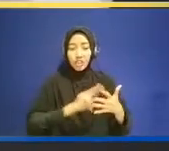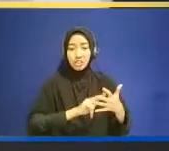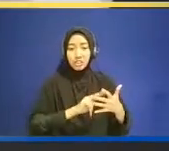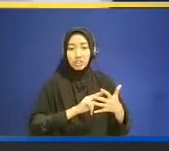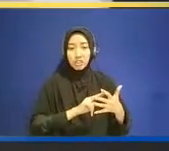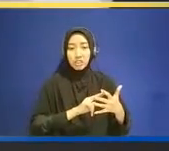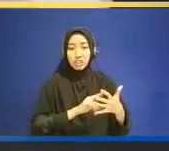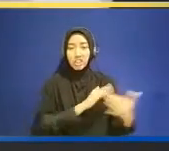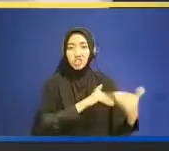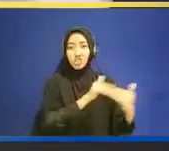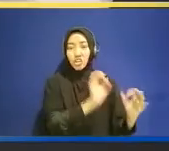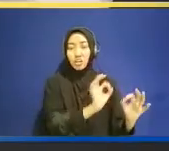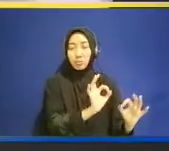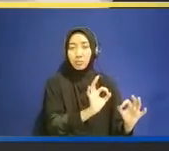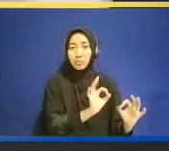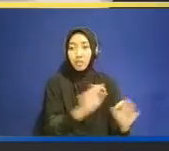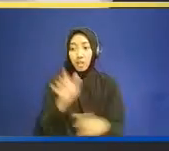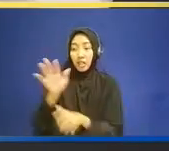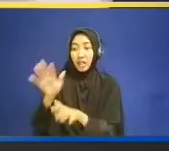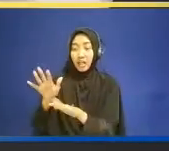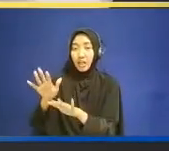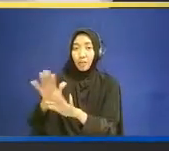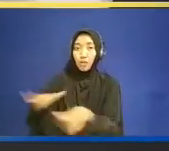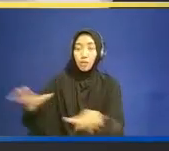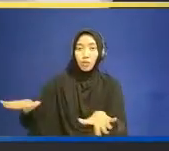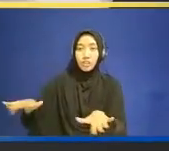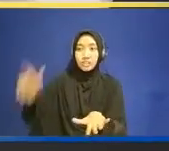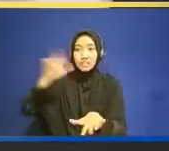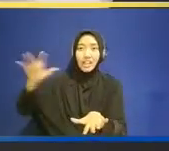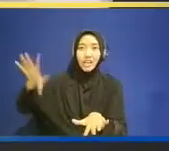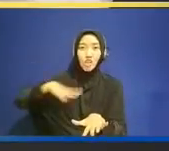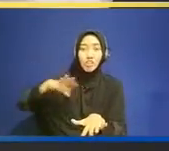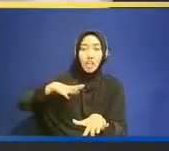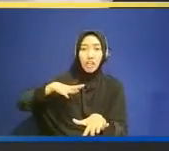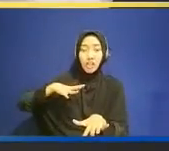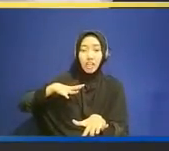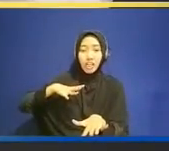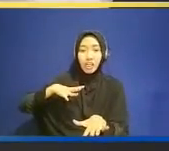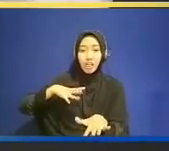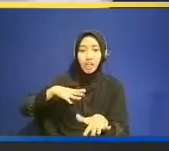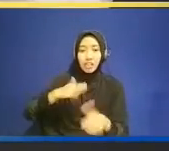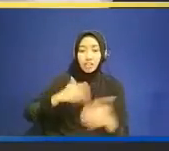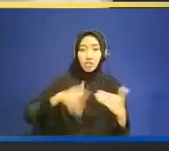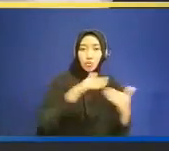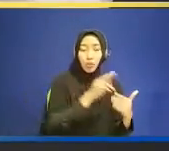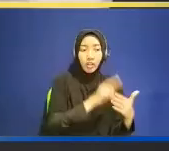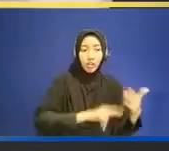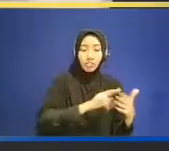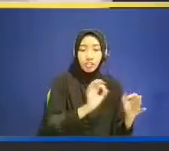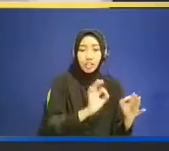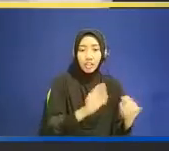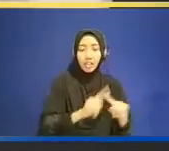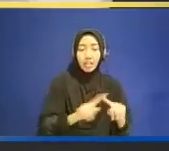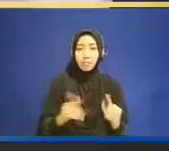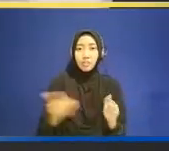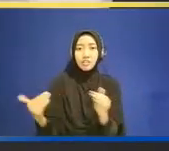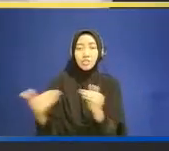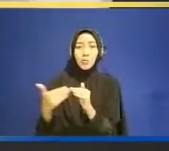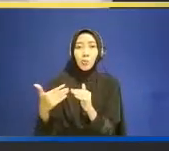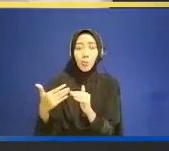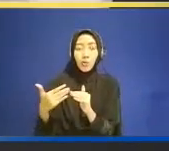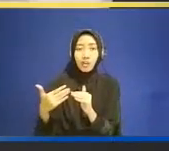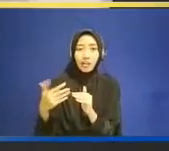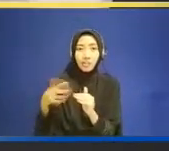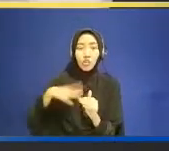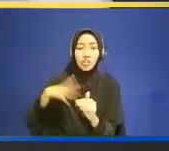menjadi enggak relevan karena native student itu akan cari dosennya bukan berdasarkan Universitas tapi dalam file-nya Jadi kalau dia mau belajar